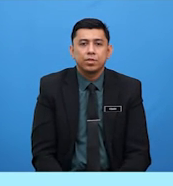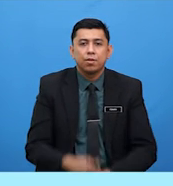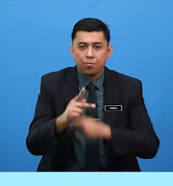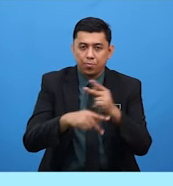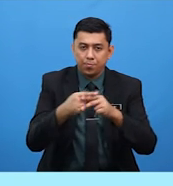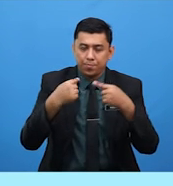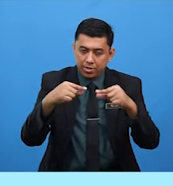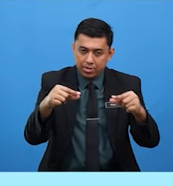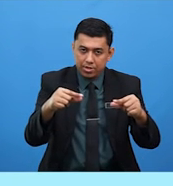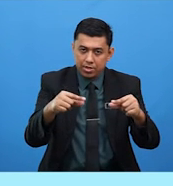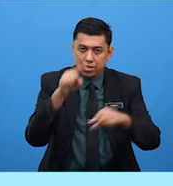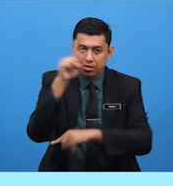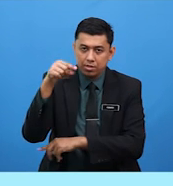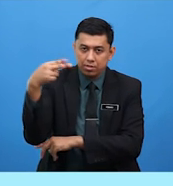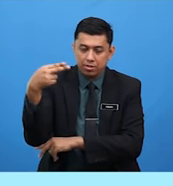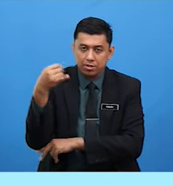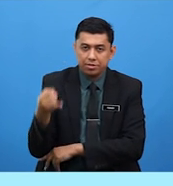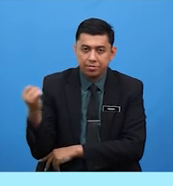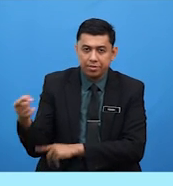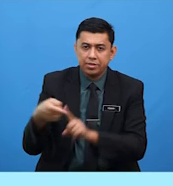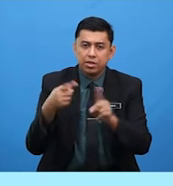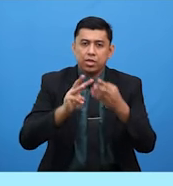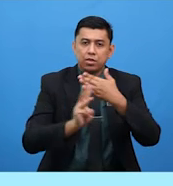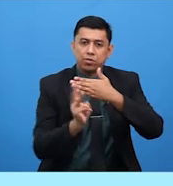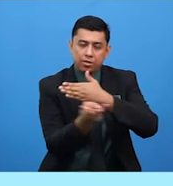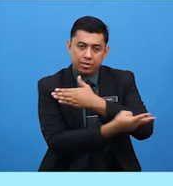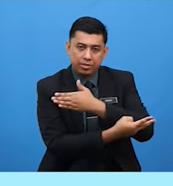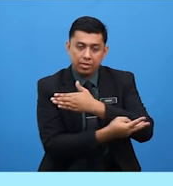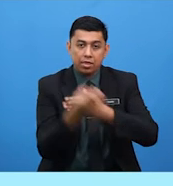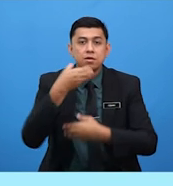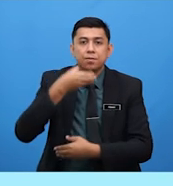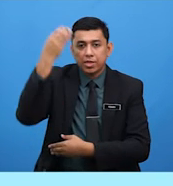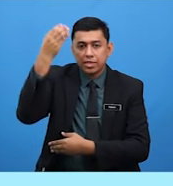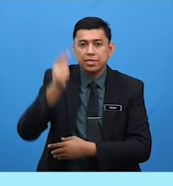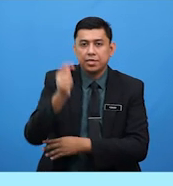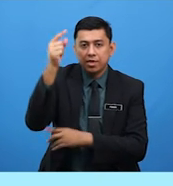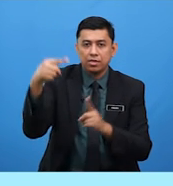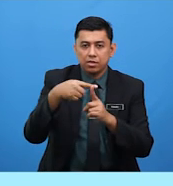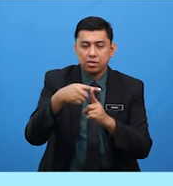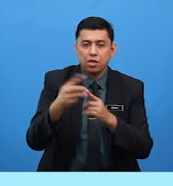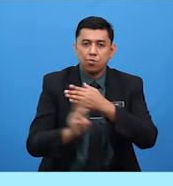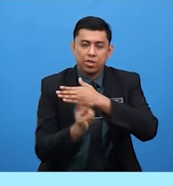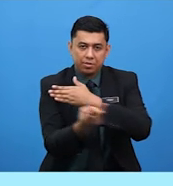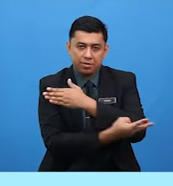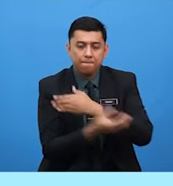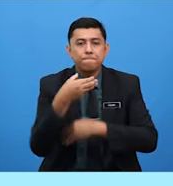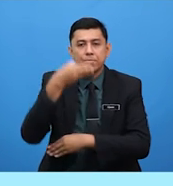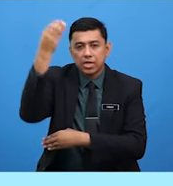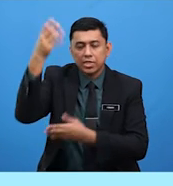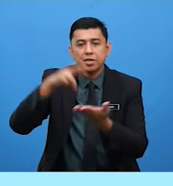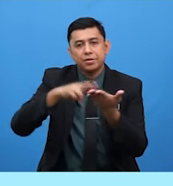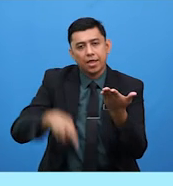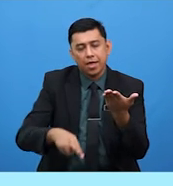Resapan ialah proses pergerakan zarah-zarah jiring dari kawasan berkepekatan tinggi ke kawasan yang